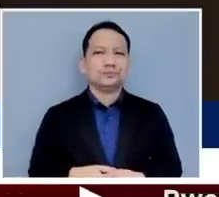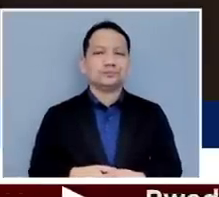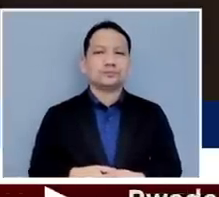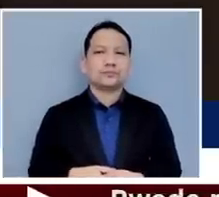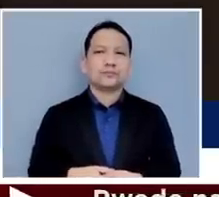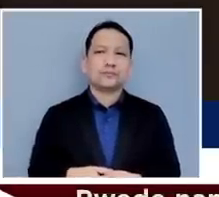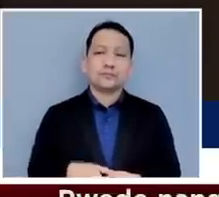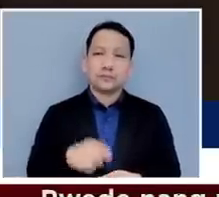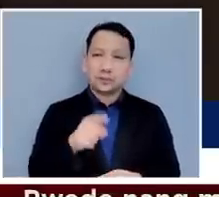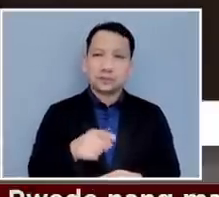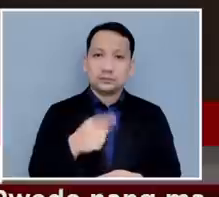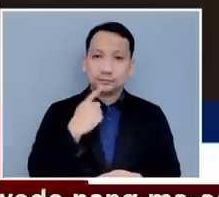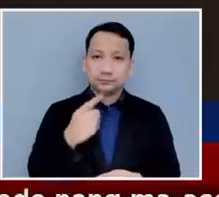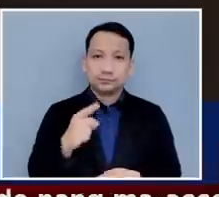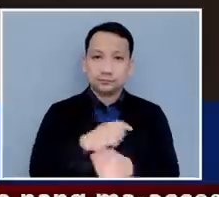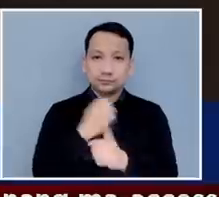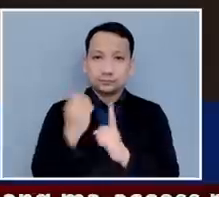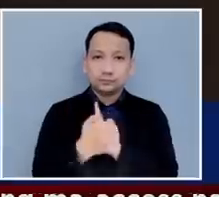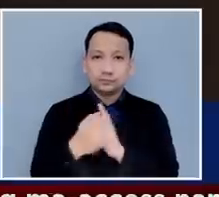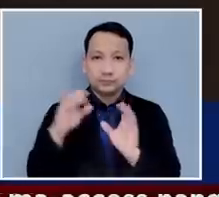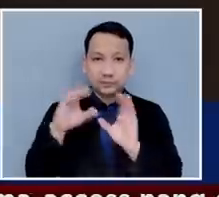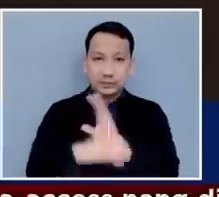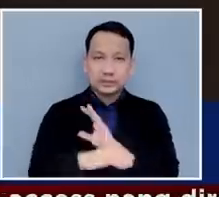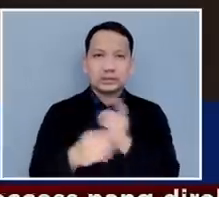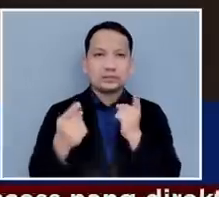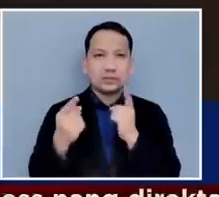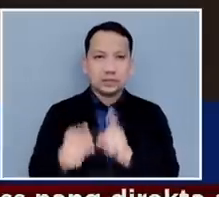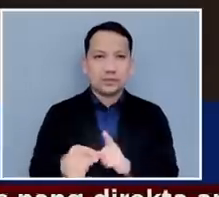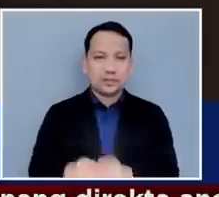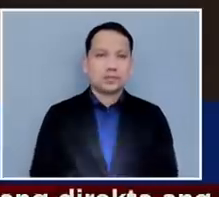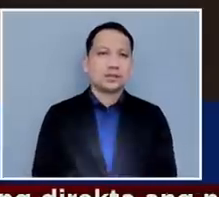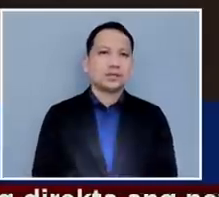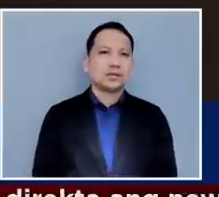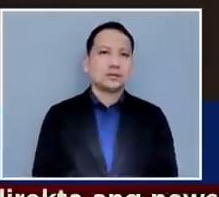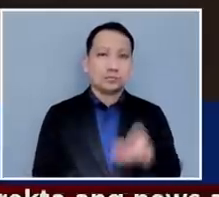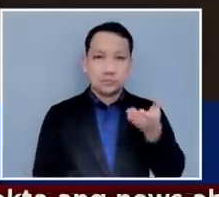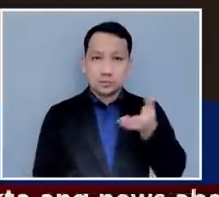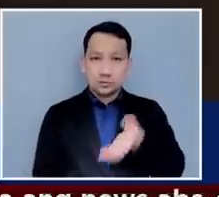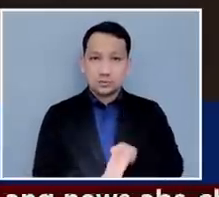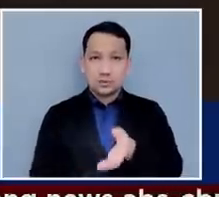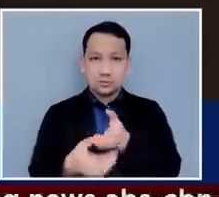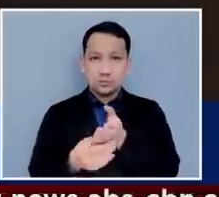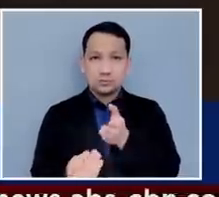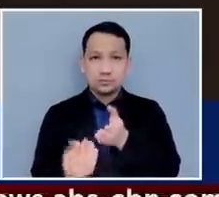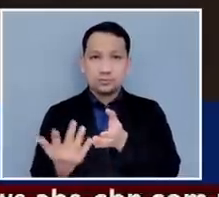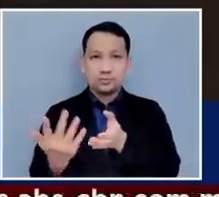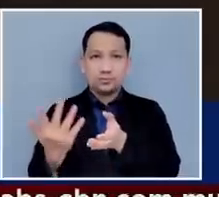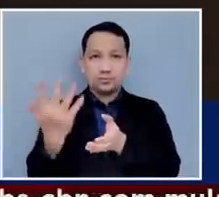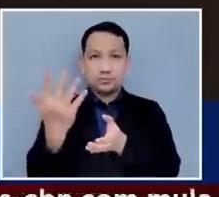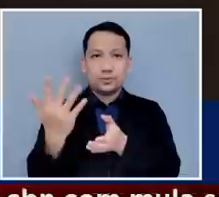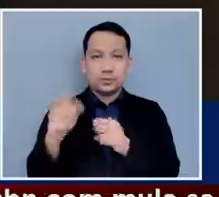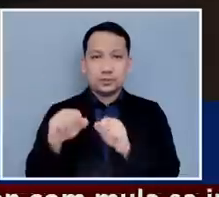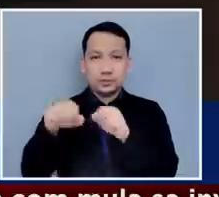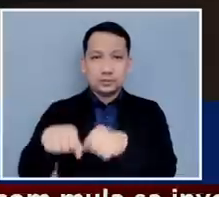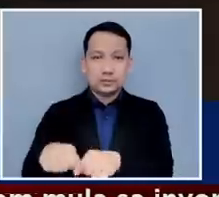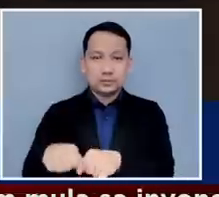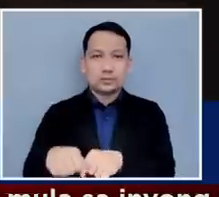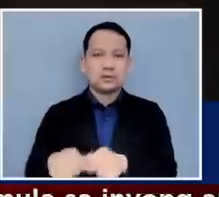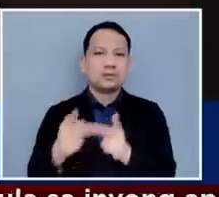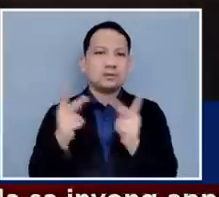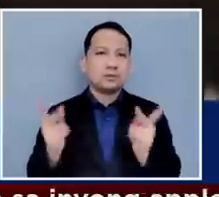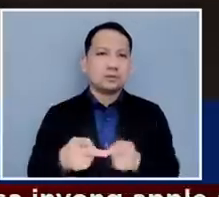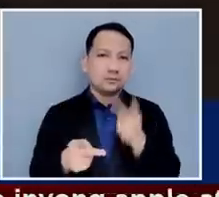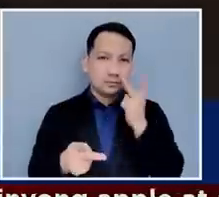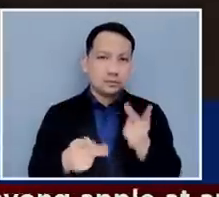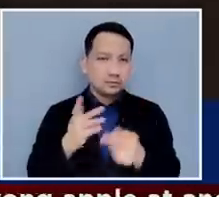big environmental crime. Yung nangyari na pag sabog ng laki sa karagatan natin sa isang lugar pa na